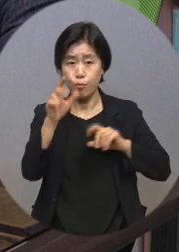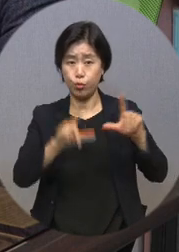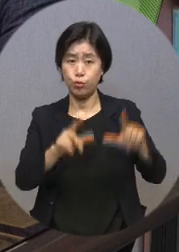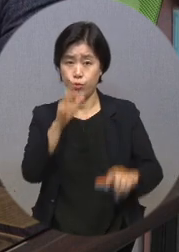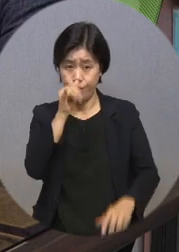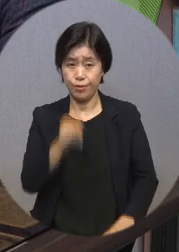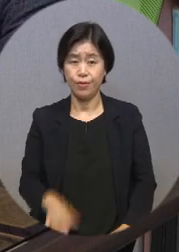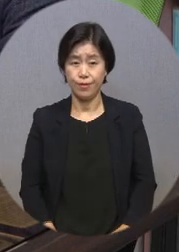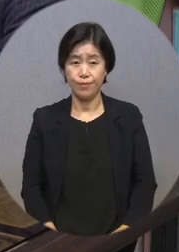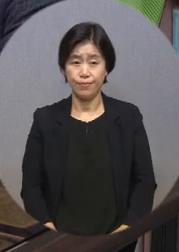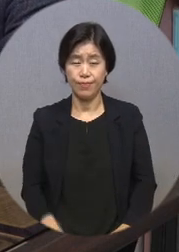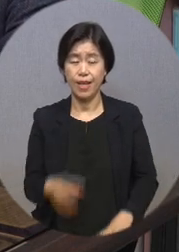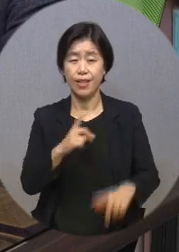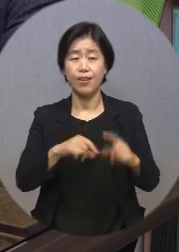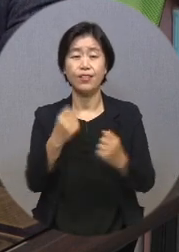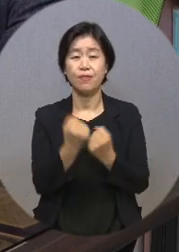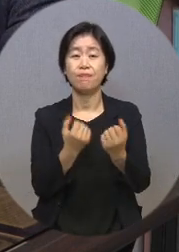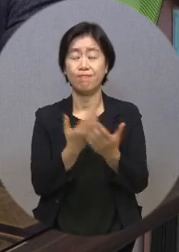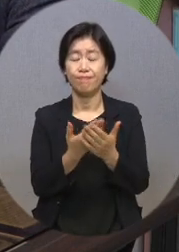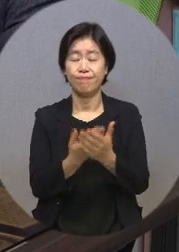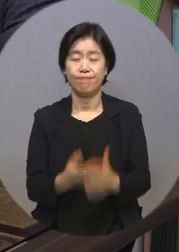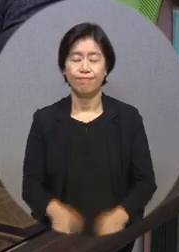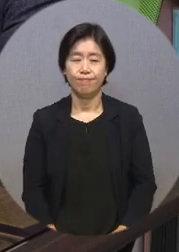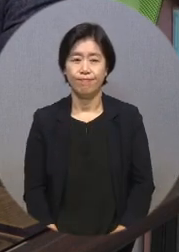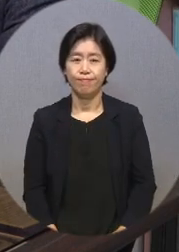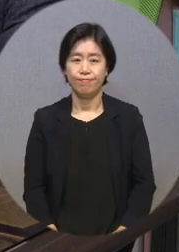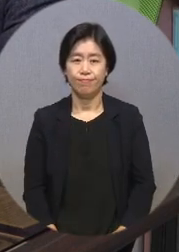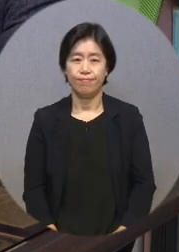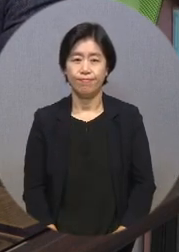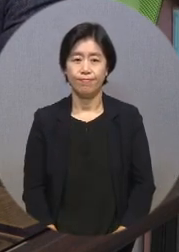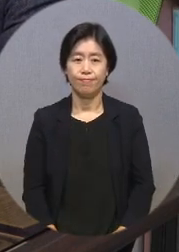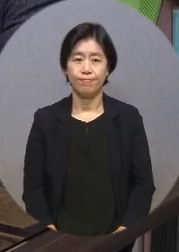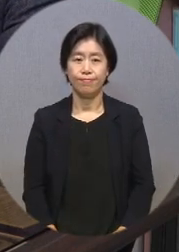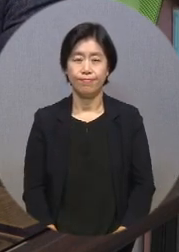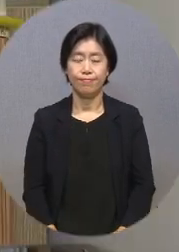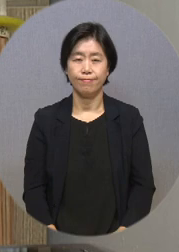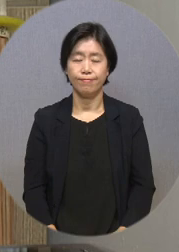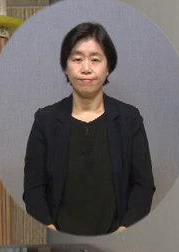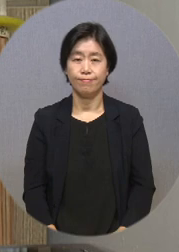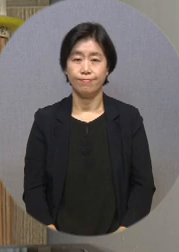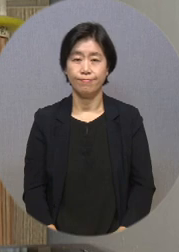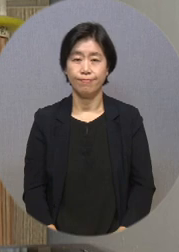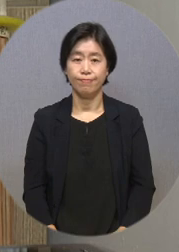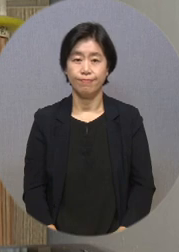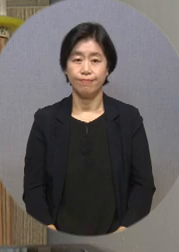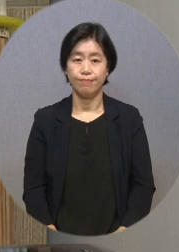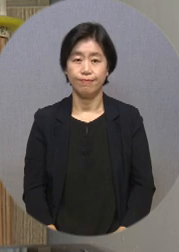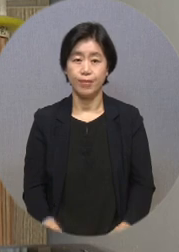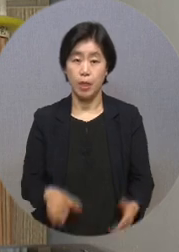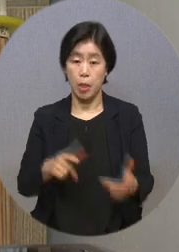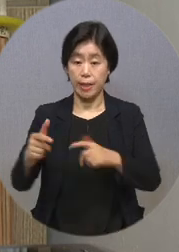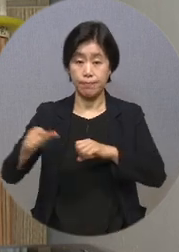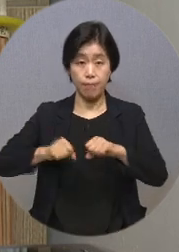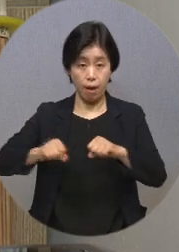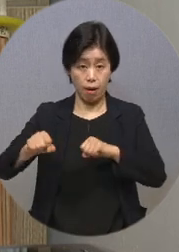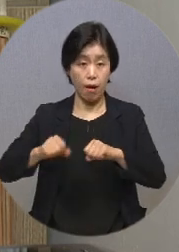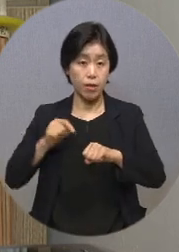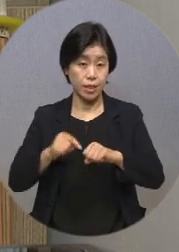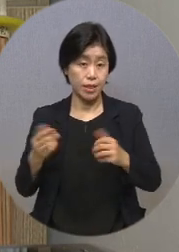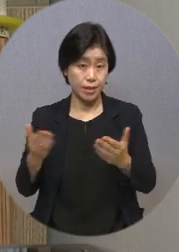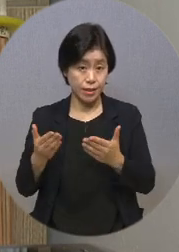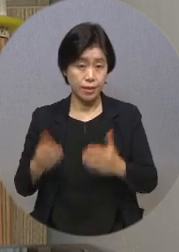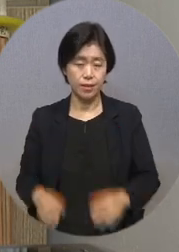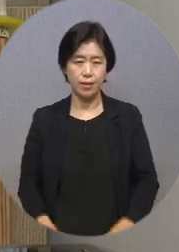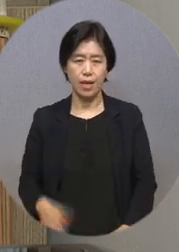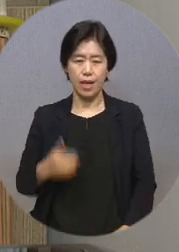그 이야기를 좀 듣고 싶어요. 예, 사실 그 일들은 어찌 보면 제가 자라온